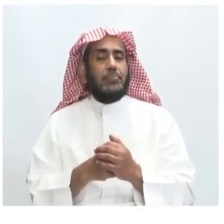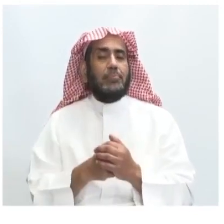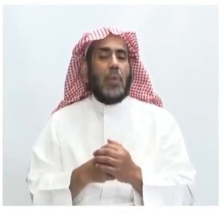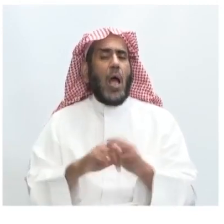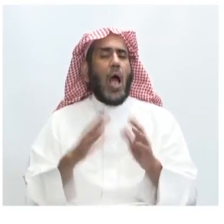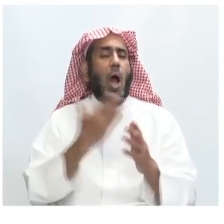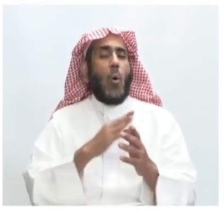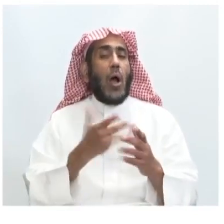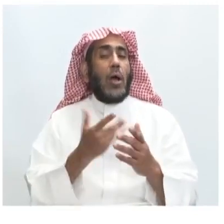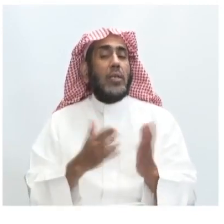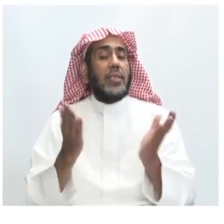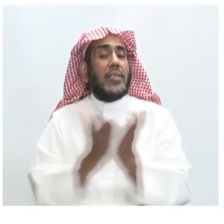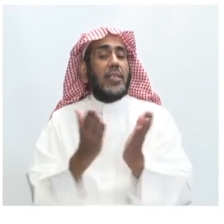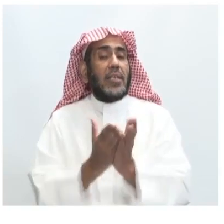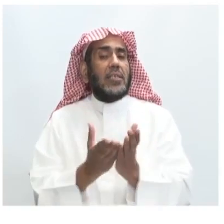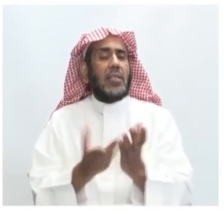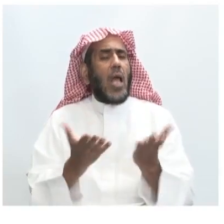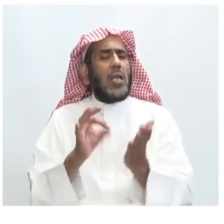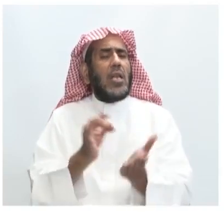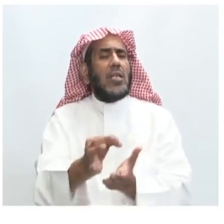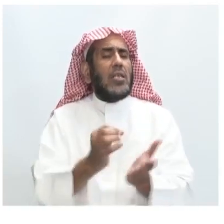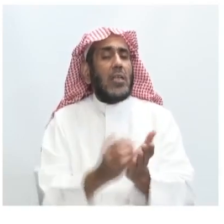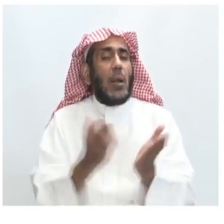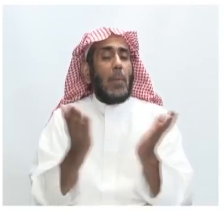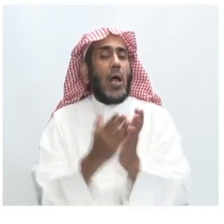او اين درست المرحله المتوسطه